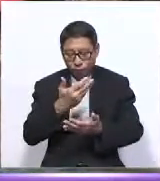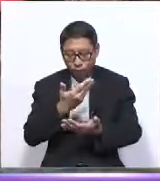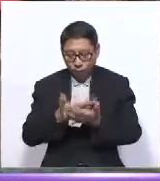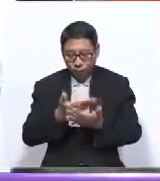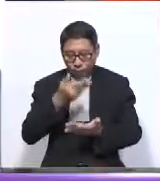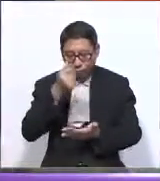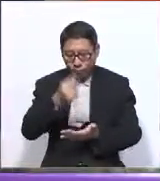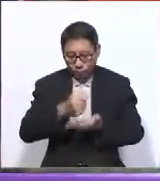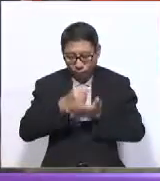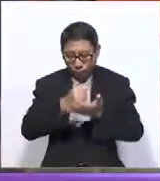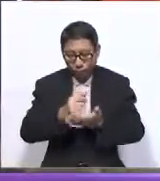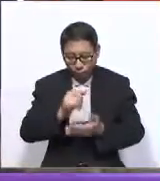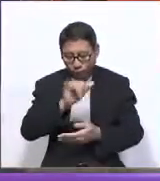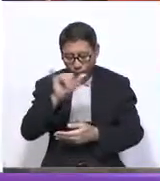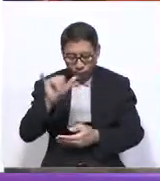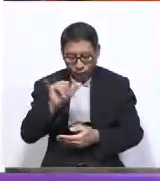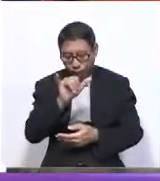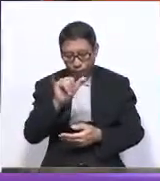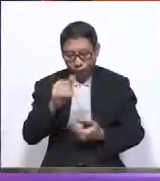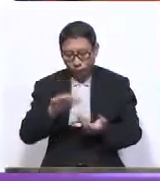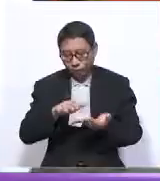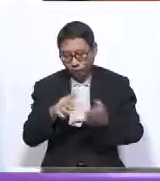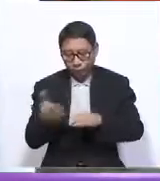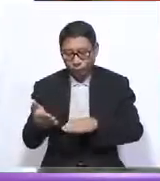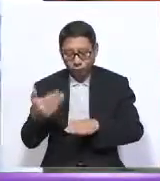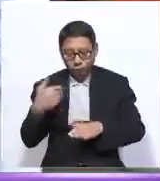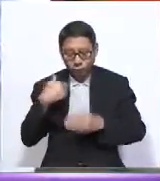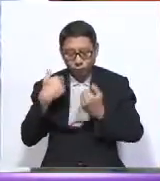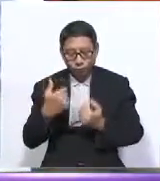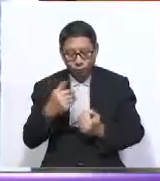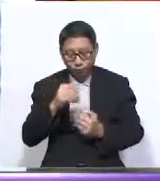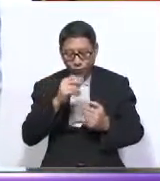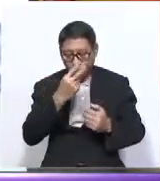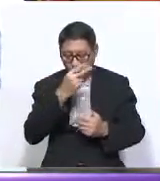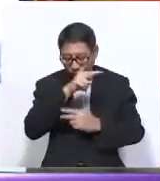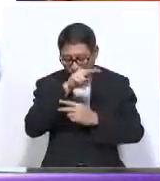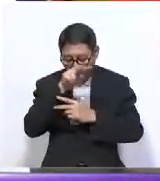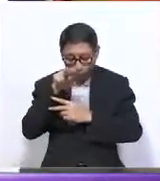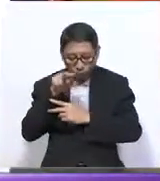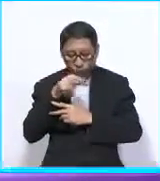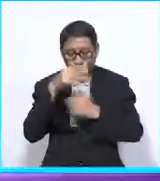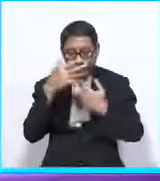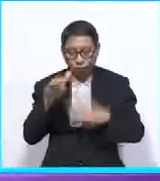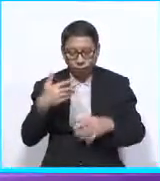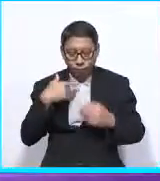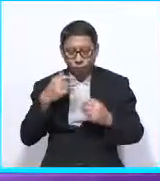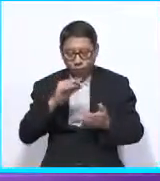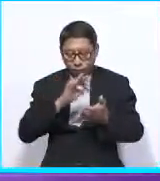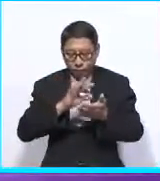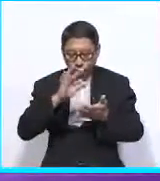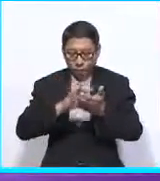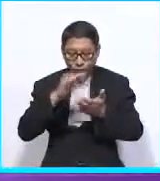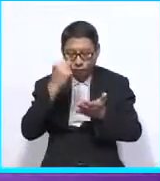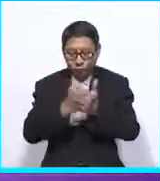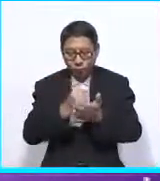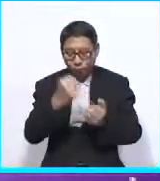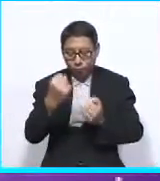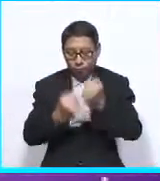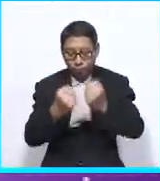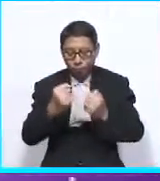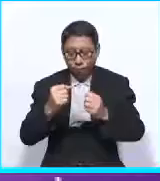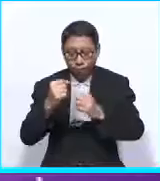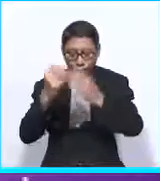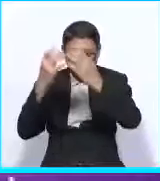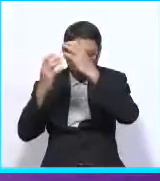งินกรมธรรม์ช่วยเหลือญาติผู้เสียชีวิตนอกจากนี้ค่ะท่านยังตั้งข้อสังเกตด้วยนะคะว่าการจดทะเบียนรถบัส2ชั้